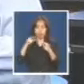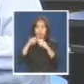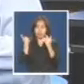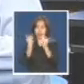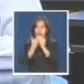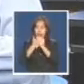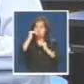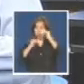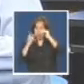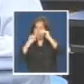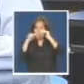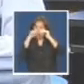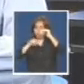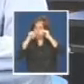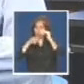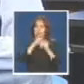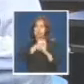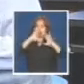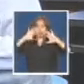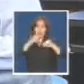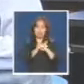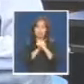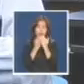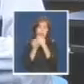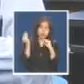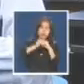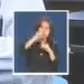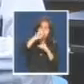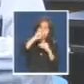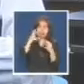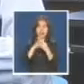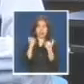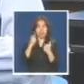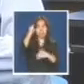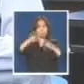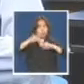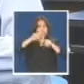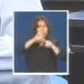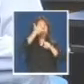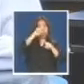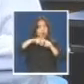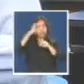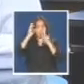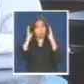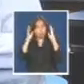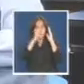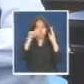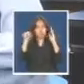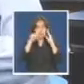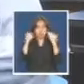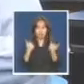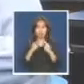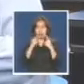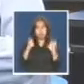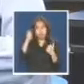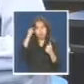ในเรื่องของราคาปุ๋ยบางส่วนนะครับอีกจำนวนหนึ่งโดยเฉพาะที่จะใช้กันในช่วงเดือนพฤษภาคมกับมิถุนายนนะครับอย่างไรก็ตามครับเพื่อความ